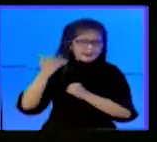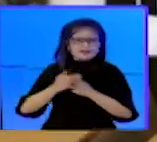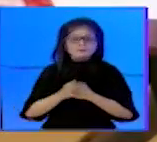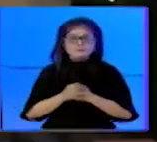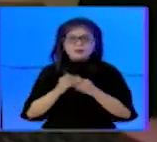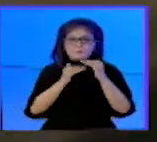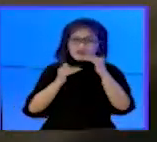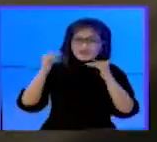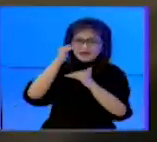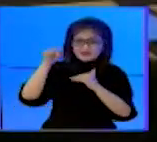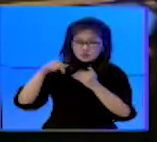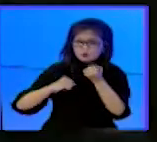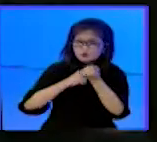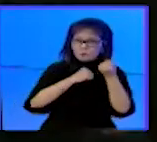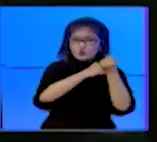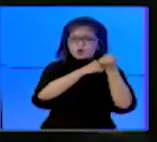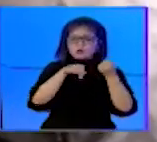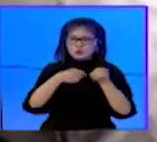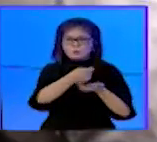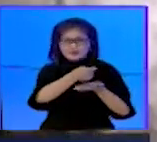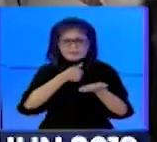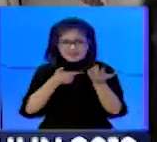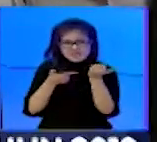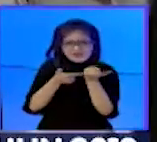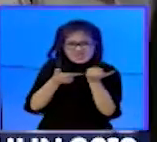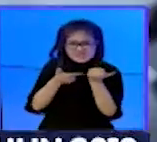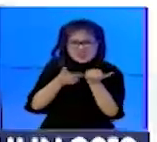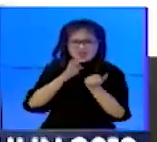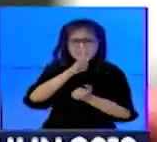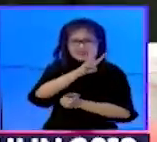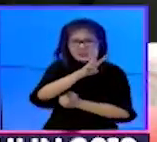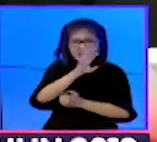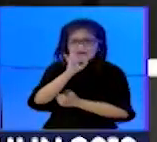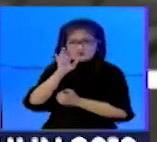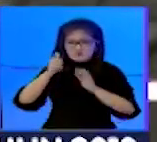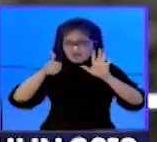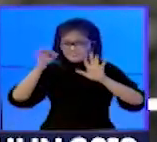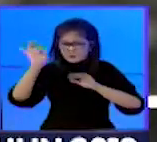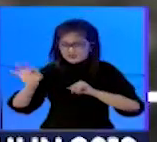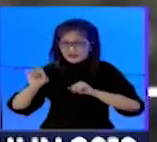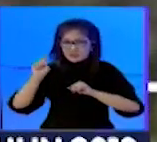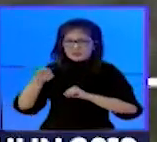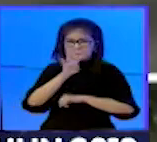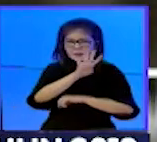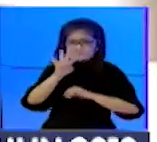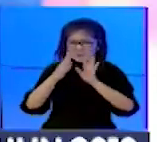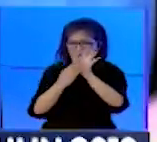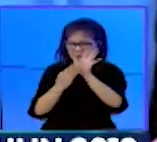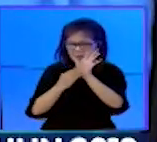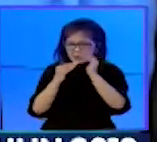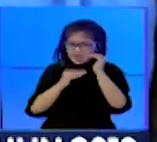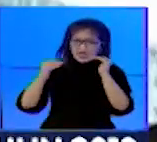Peningkatan tersebut didorong dari kontribusi pendapatan digital sebanyak 306% dari Rp44 miliar rupiah menjadi